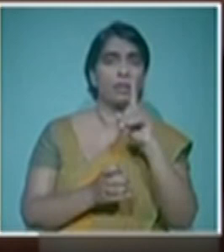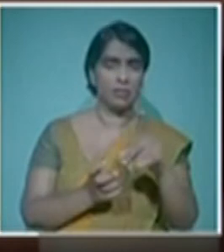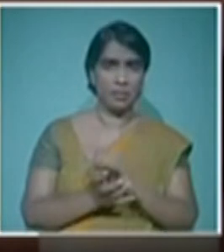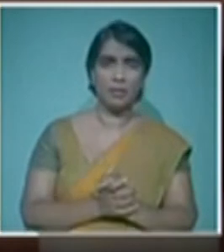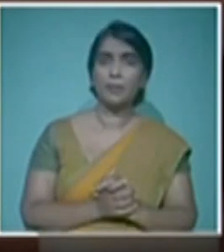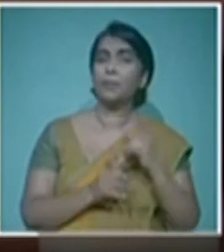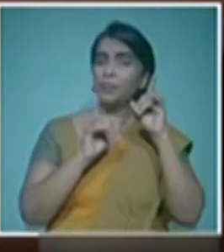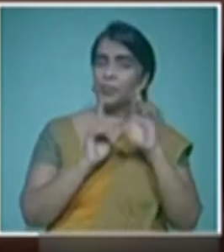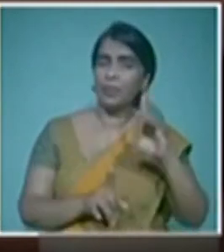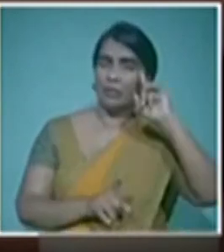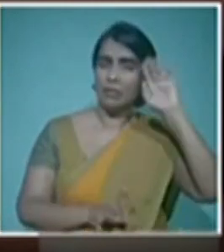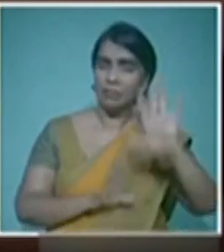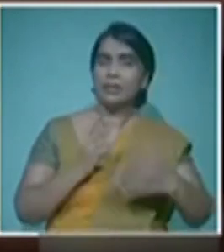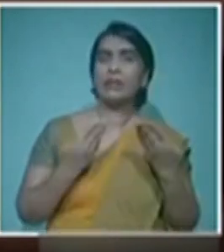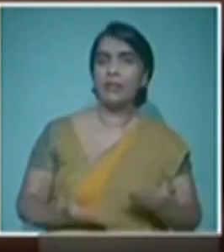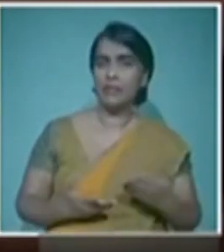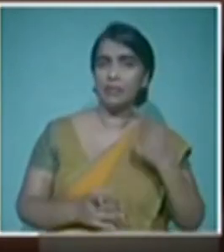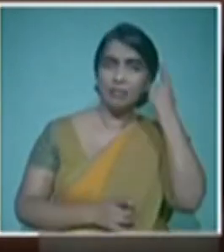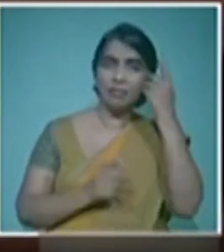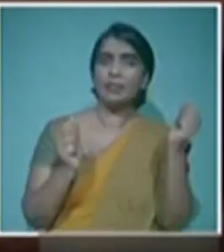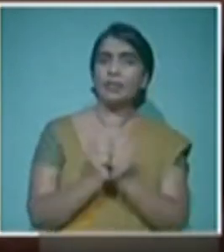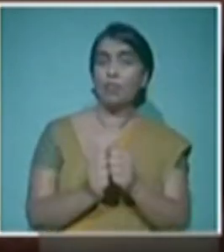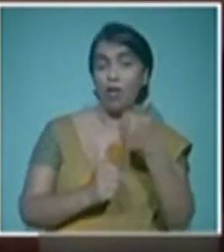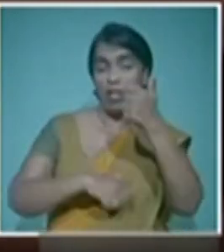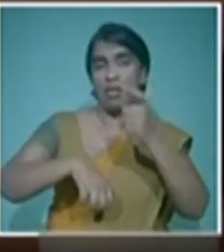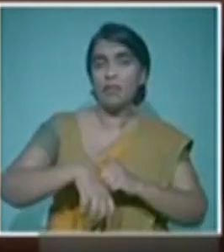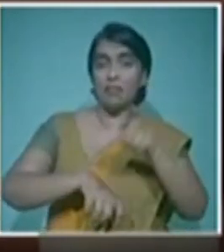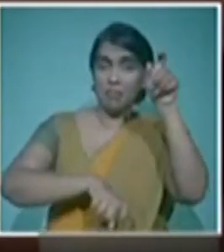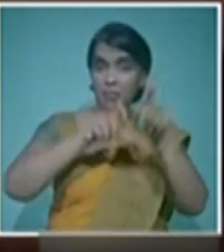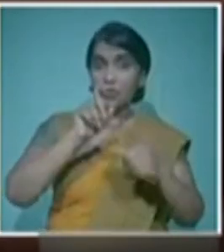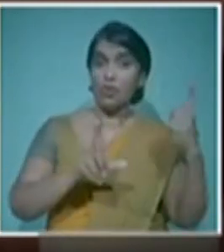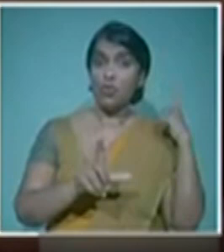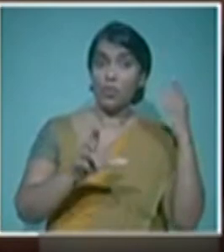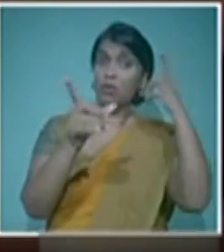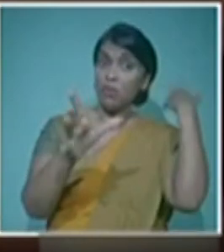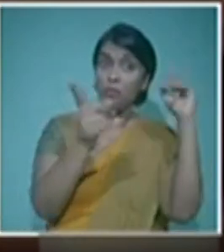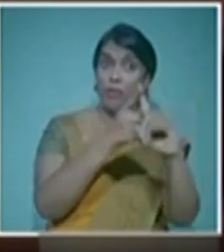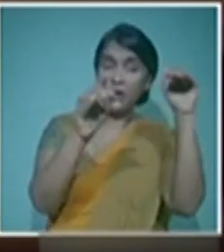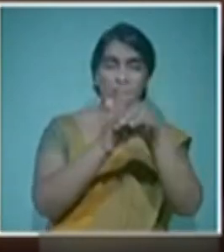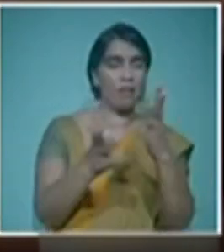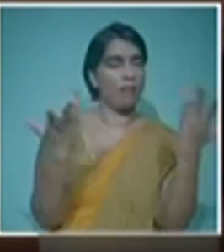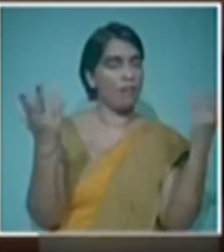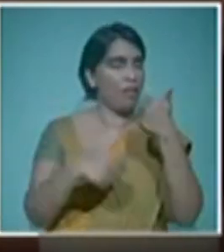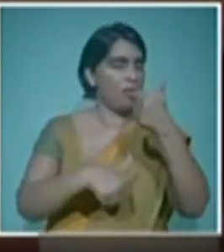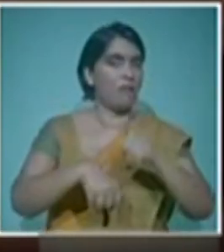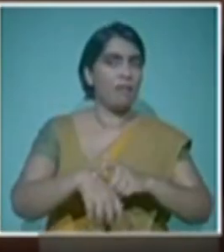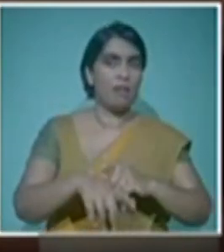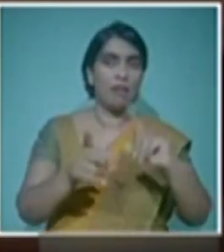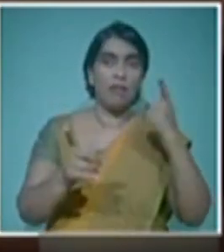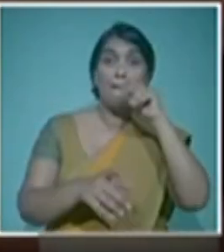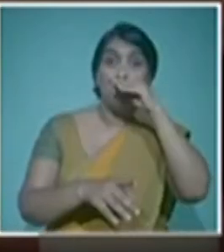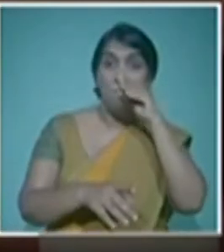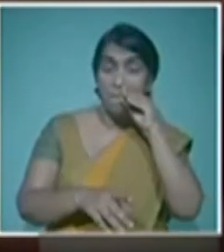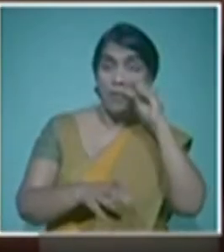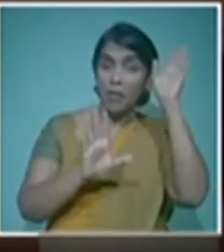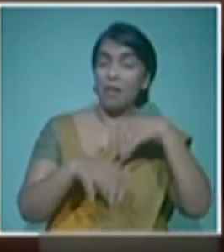තියෙන්නේ? මේ වගේ බහුබූත තමයි වර්තමාන බුද්ධ්‍යංශ කරන්නේ. හොඳ වෙලාවට මේ යෝධයෝ යුද්ධ තියෙන කාලේ හිටියේ නැහැ. යුද්ධ තියෙන කාලේ හිටියා නම් එහෙනම් ප්‍රභාකරන්